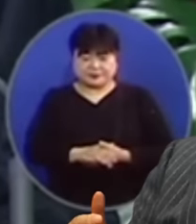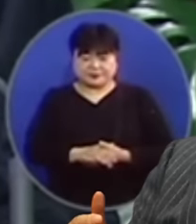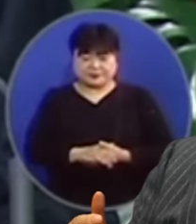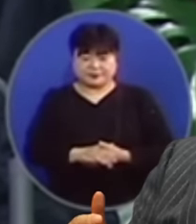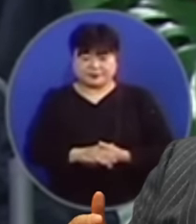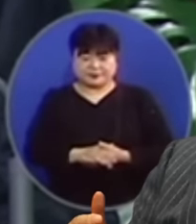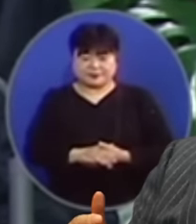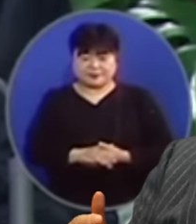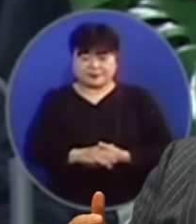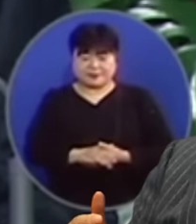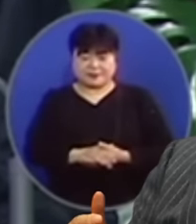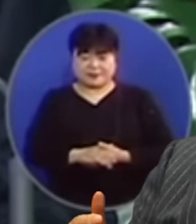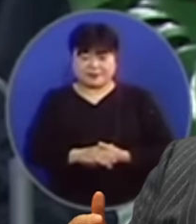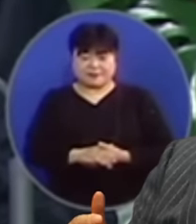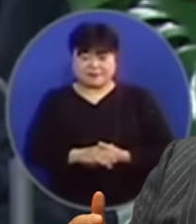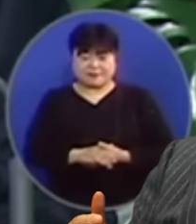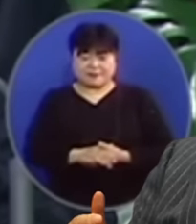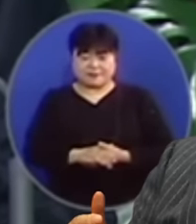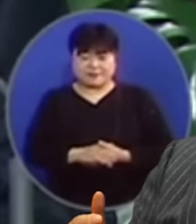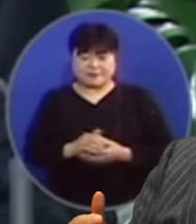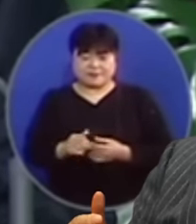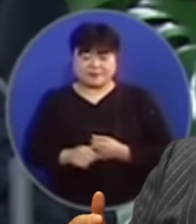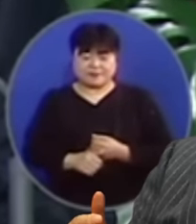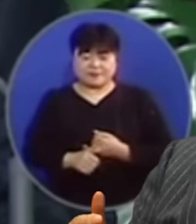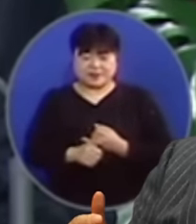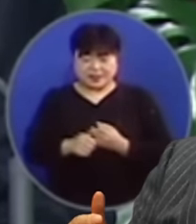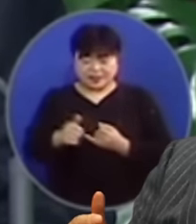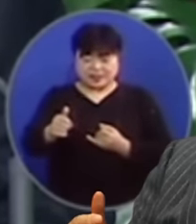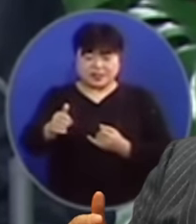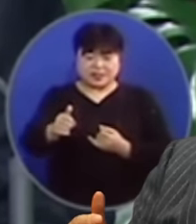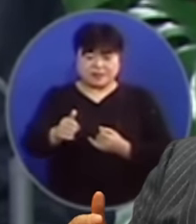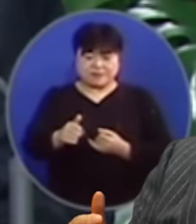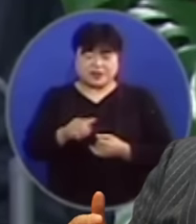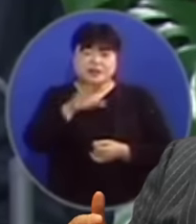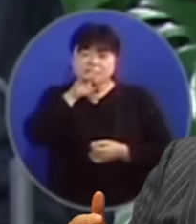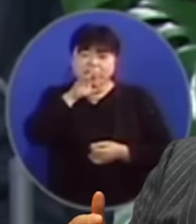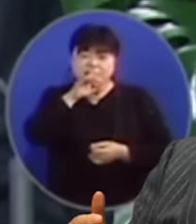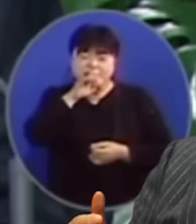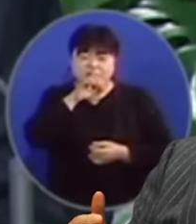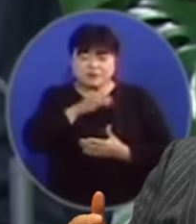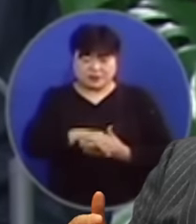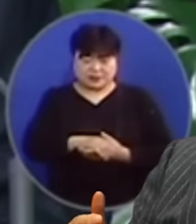못 견디게 굽니다. 당신이 받아야 될 모욕을 왜 내가 받아야 되나?